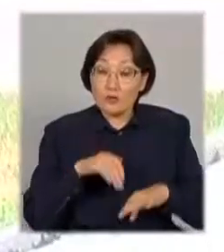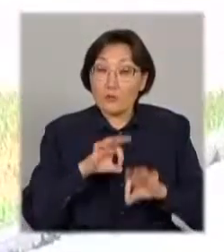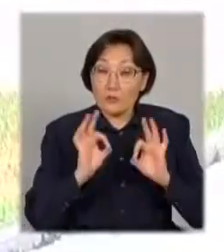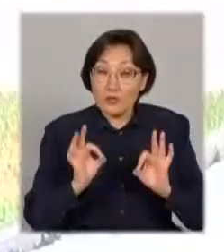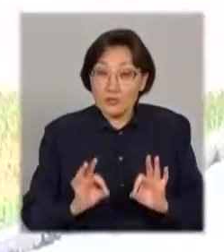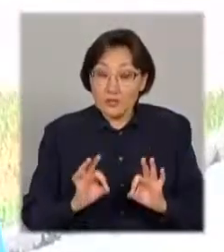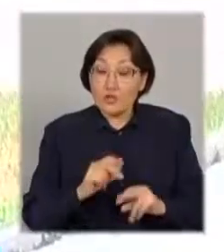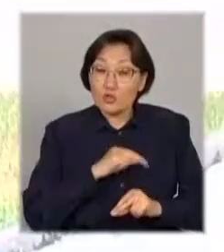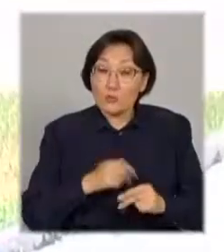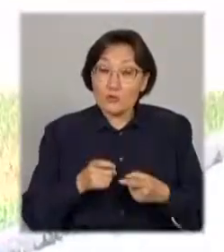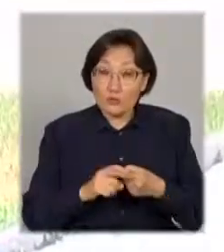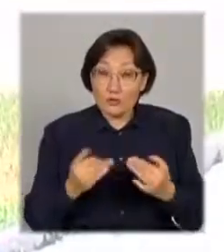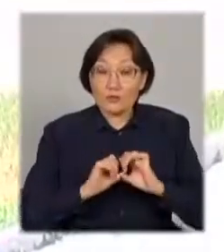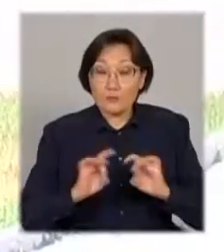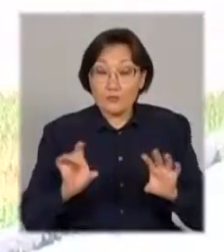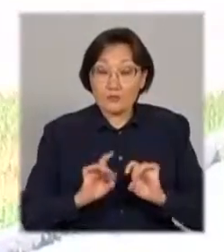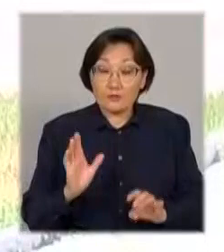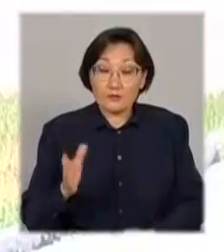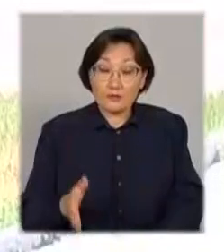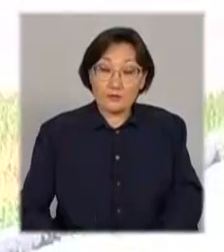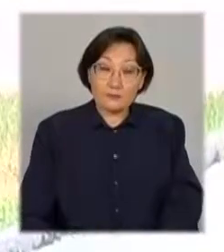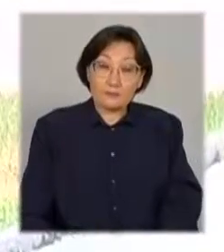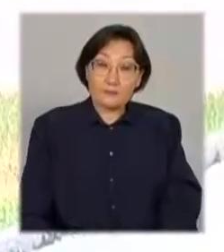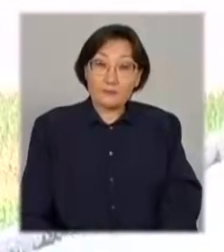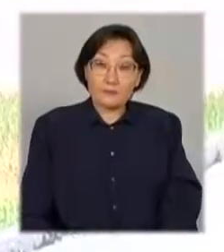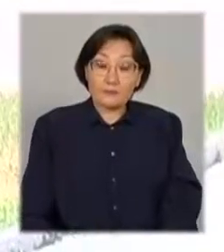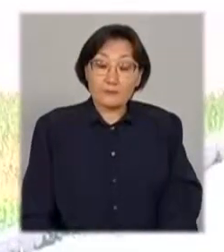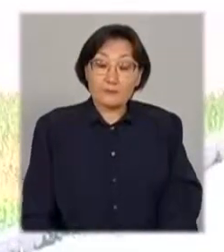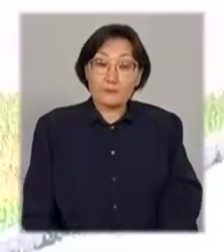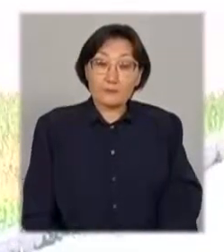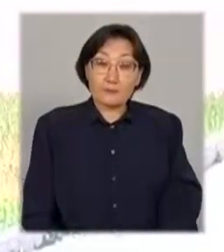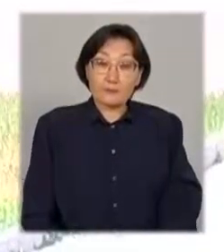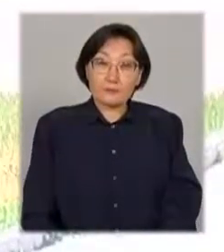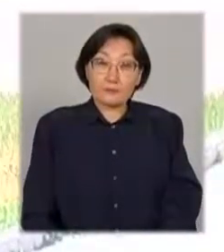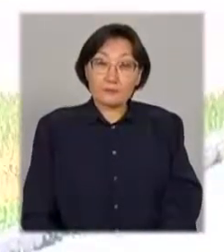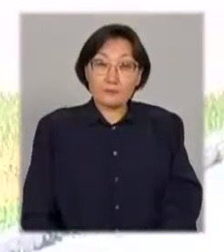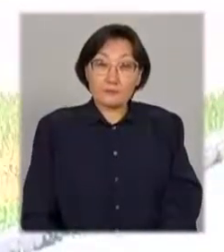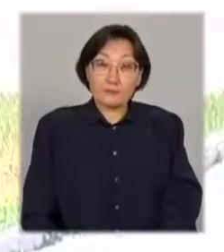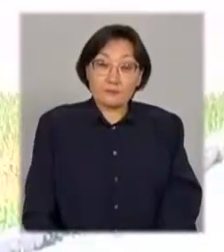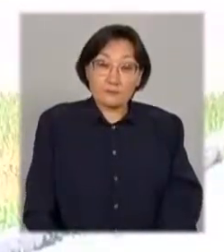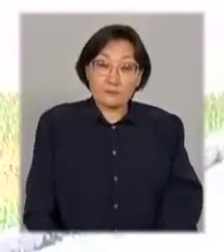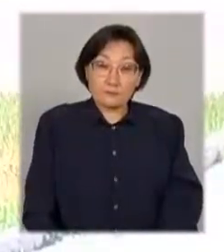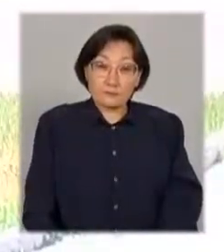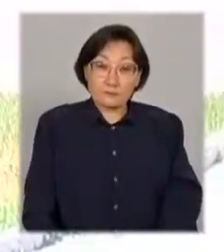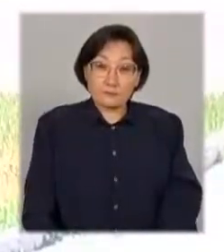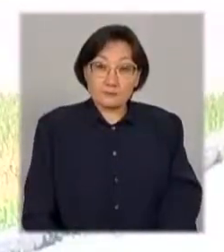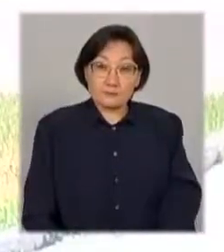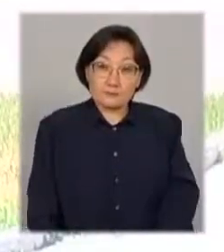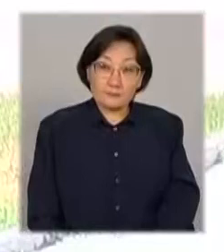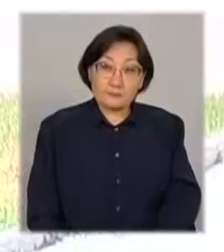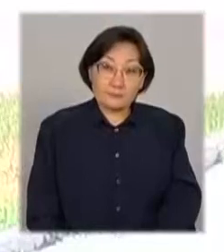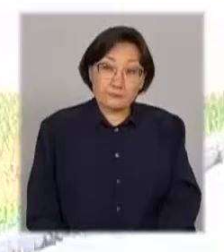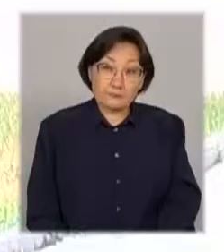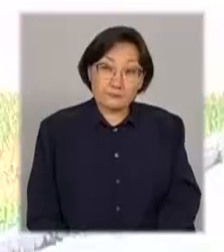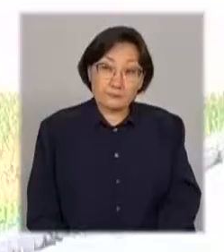де шақырдық. Олардың пәтерлерін тексеру басталды. Мен үйді сатқандардан тұрғындардың алдын ала төлеген ақшасын қайтаруды сұраймын. Себебі сатып